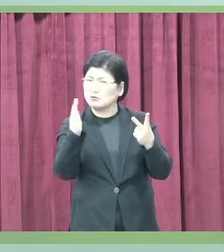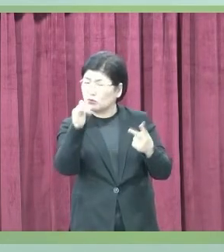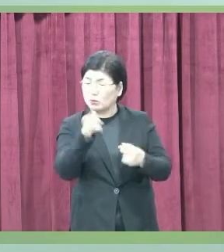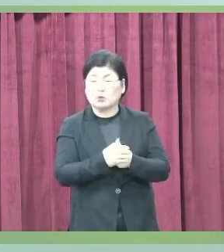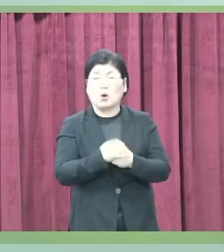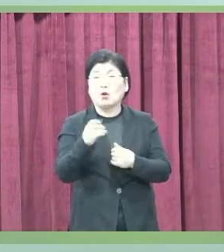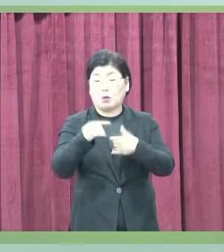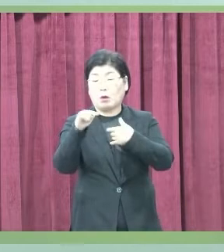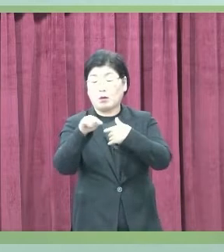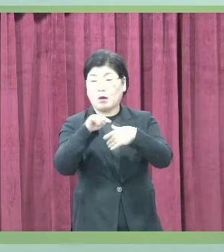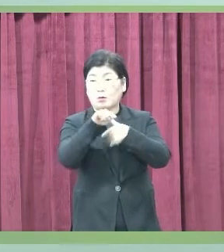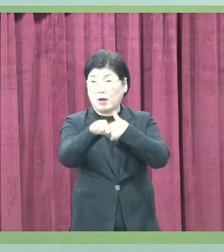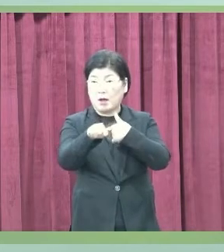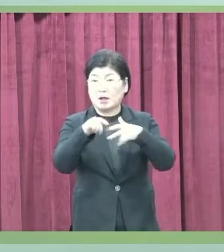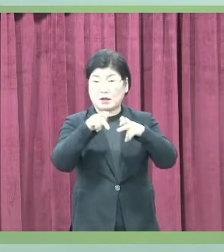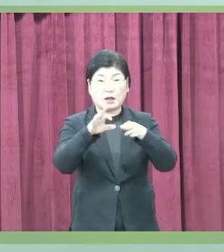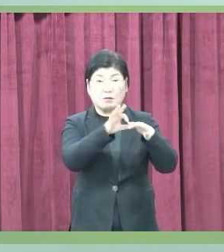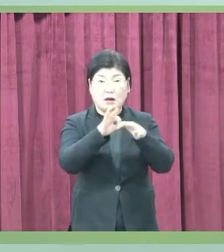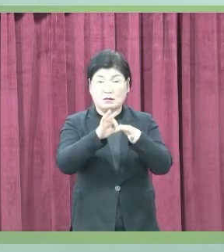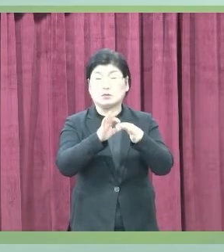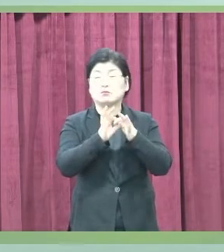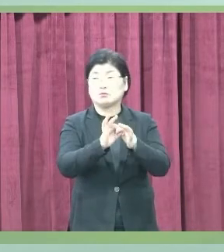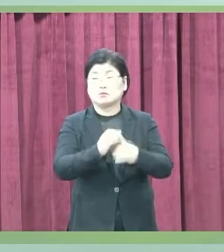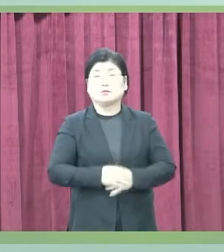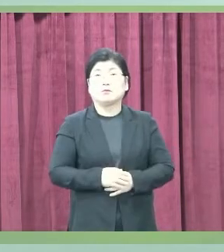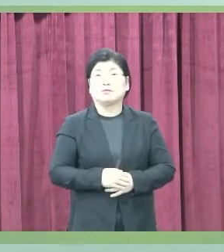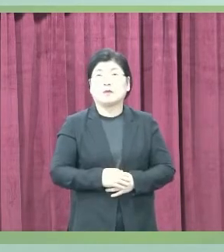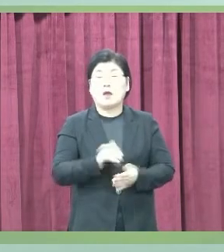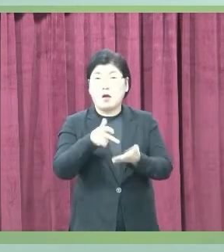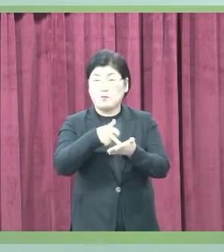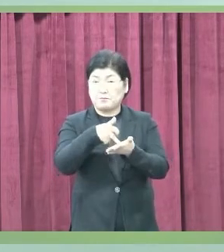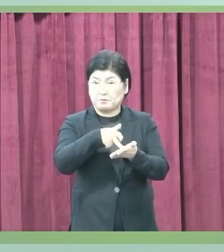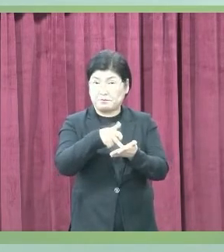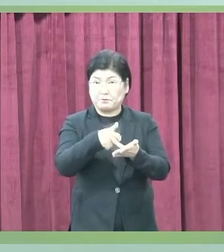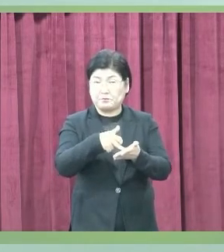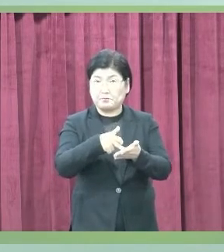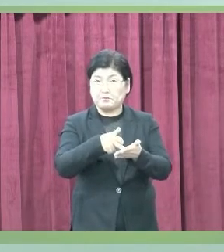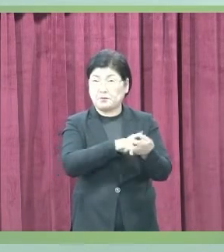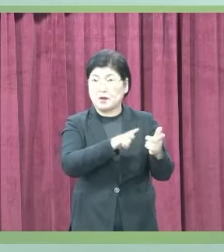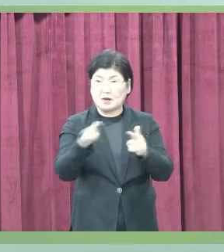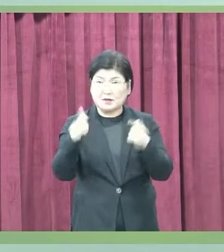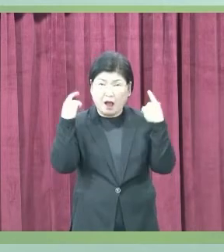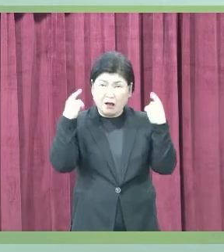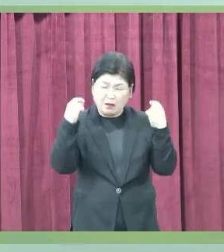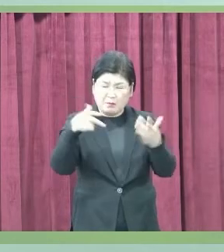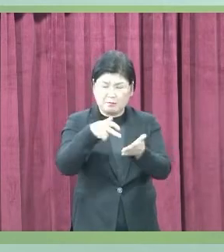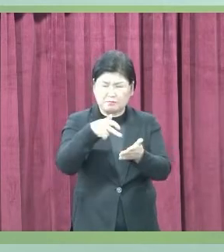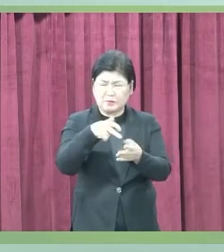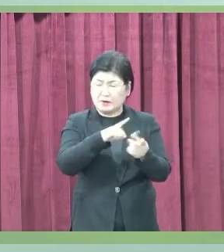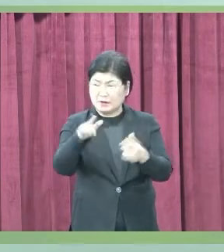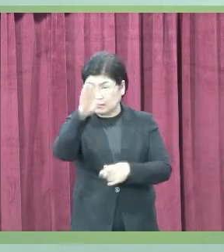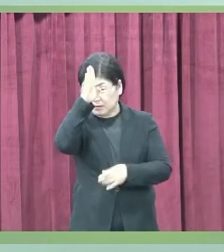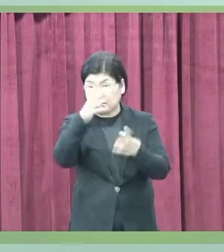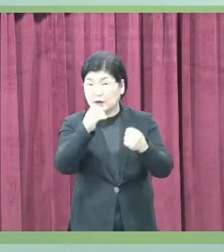그리고 외부 장애를 보면은 이제 여기 이제 지체 장애도 많은 뭐 외부 만성 질환을 갖고 있는 걸 아실 수